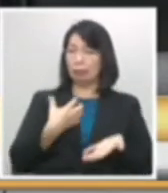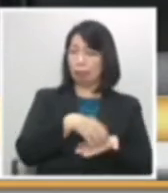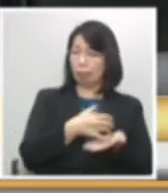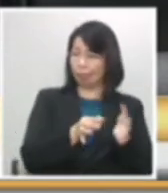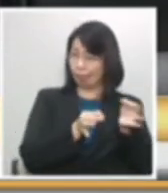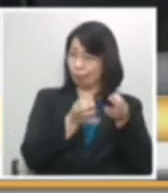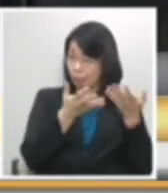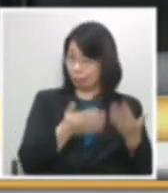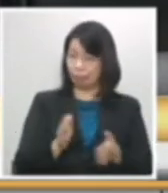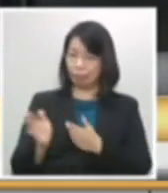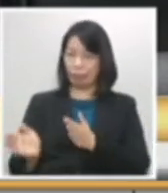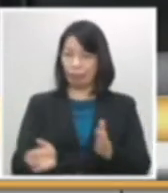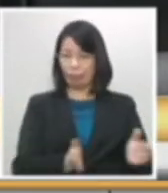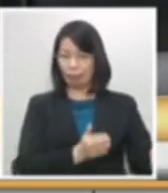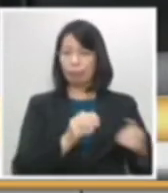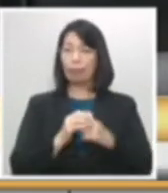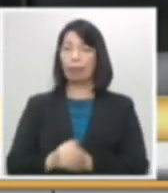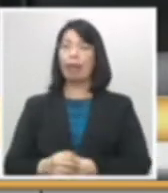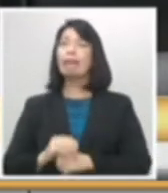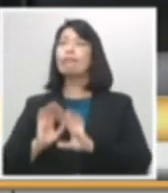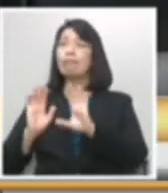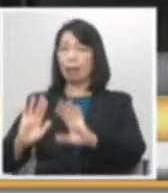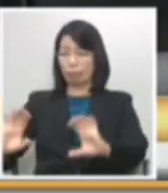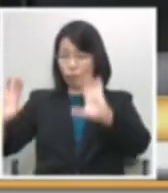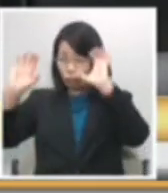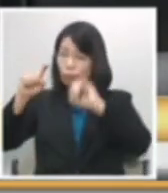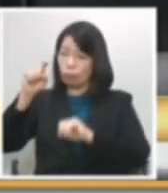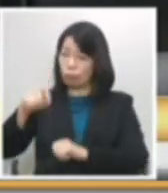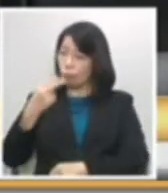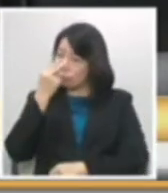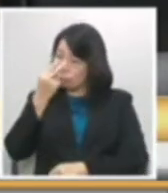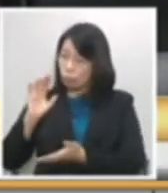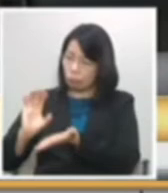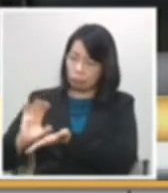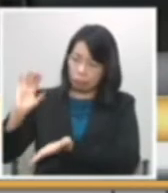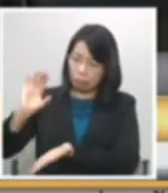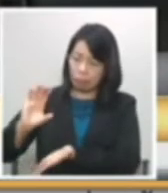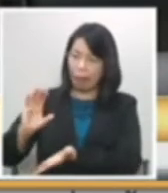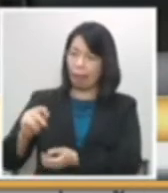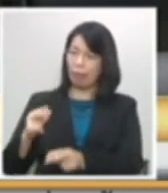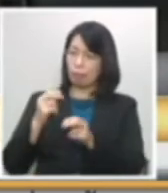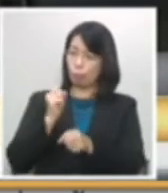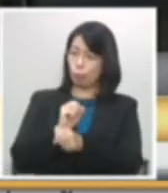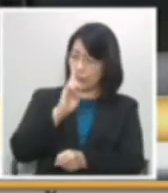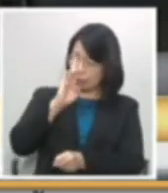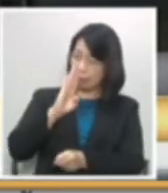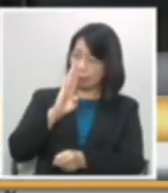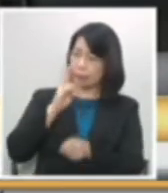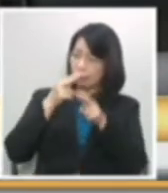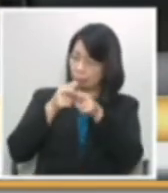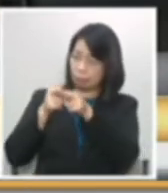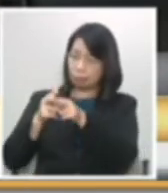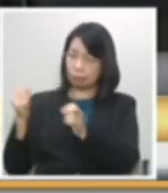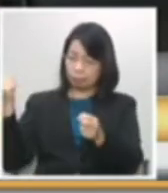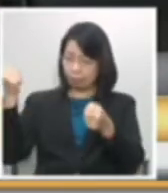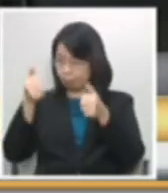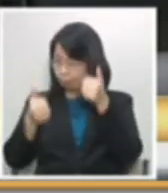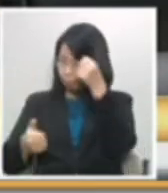รัฐต้องมองการลงทุนเพื่อให้ภาคเอกชนมีขีดความสามารถในการแข่งขันและการ